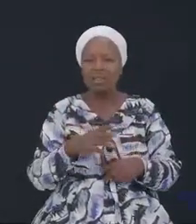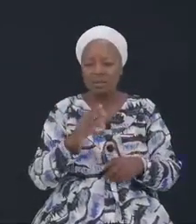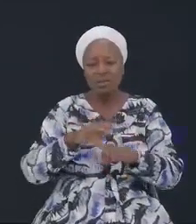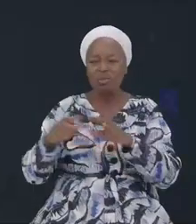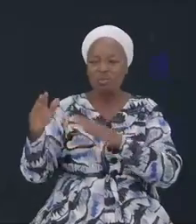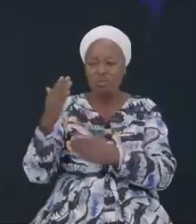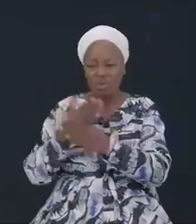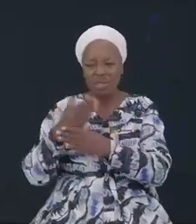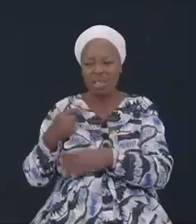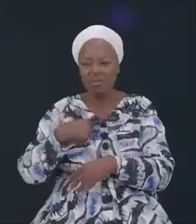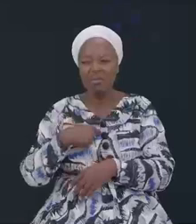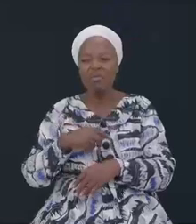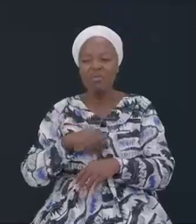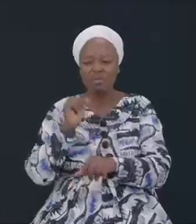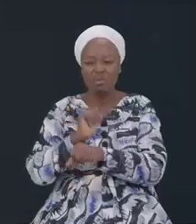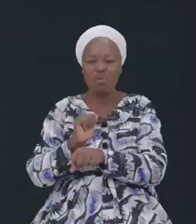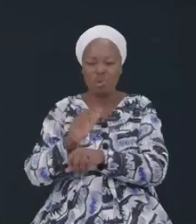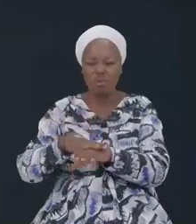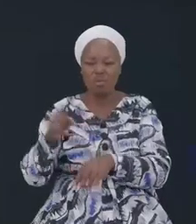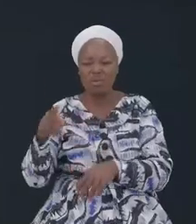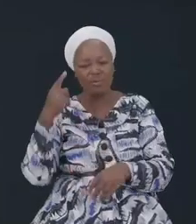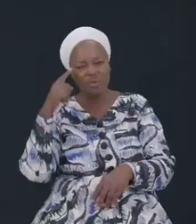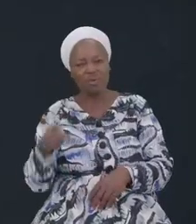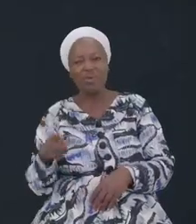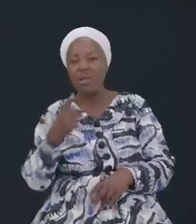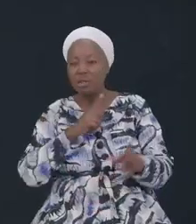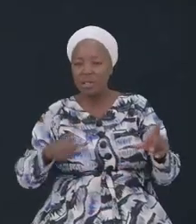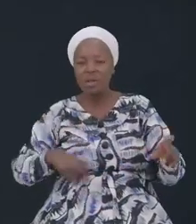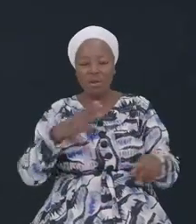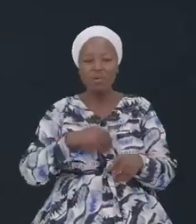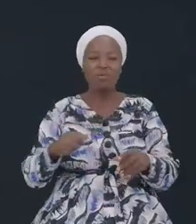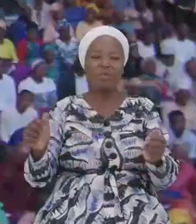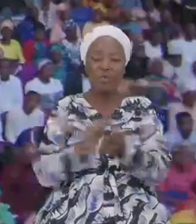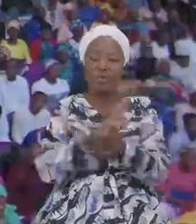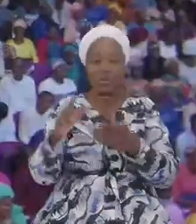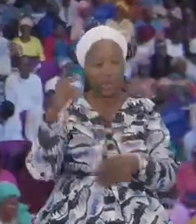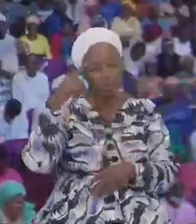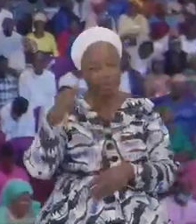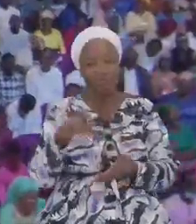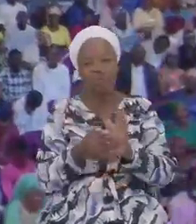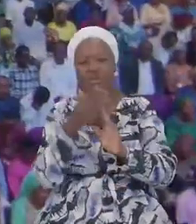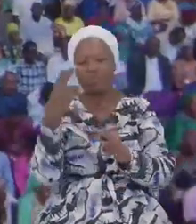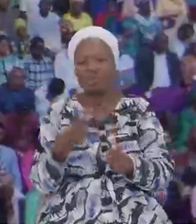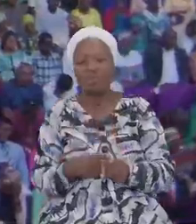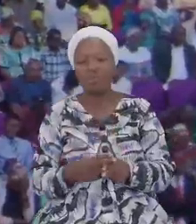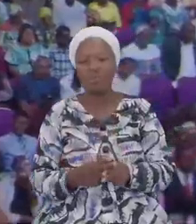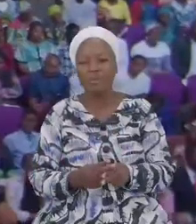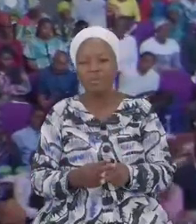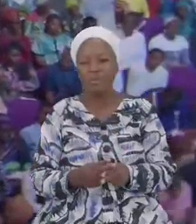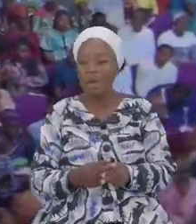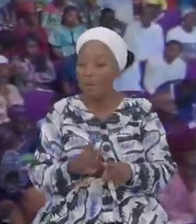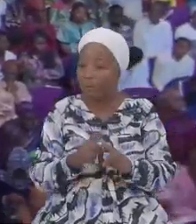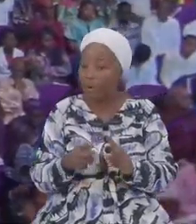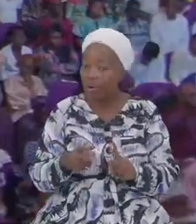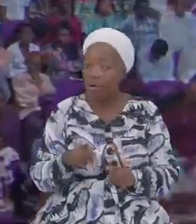en ta faveur. Le Seigneur traitera ses ennemis en ta faveur. Mais tu ne vas pas